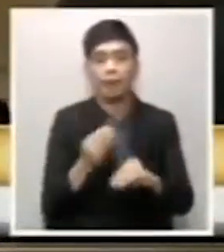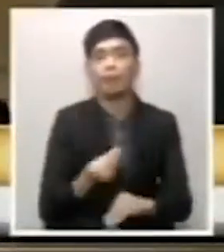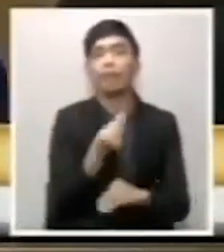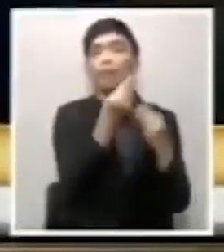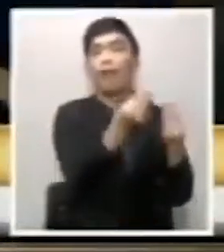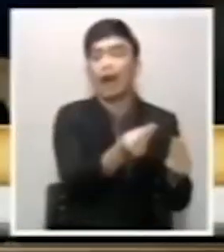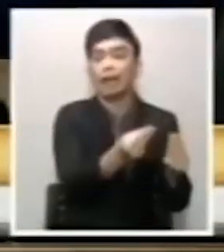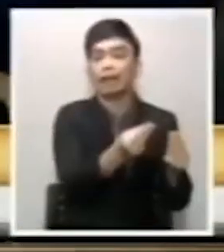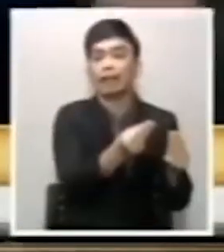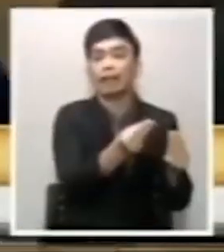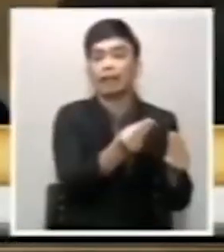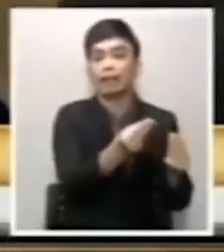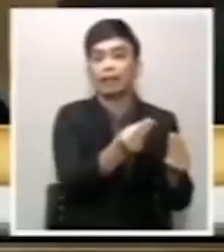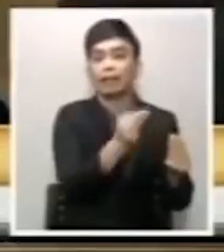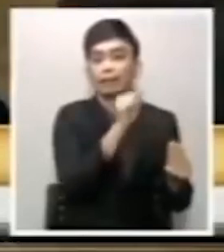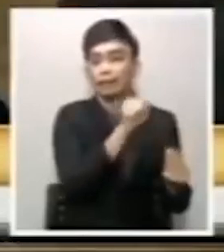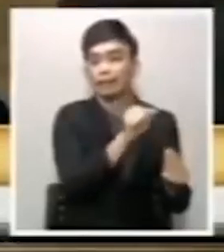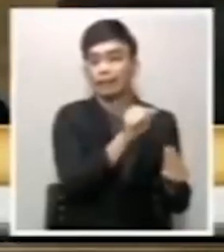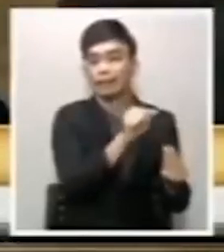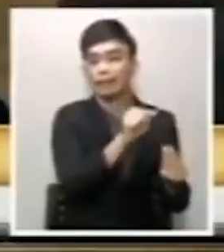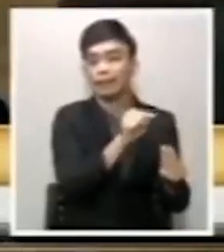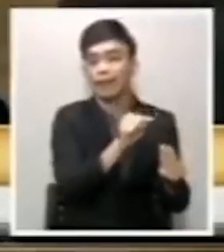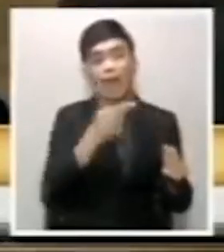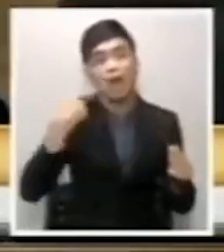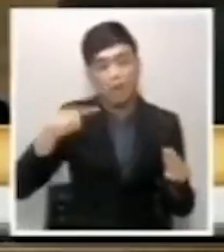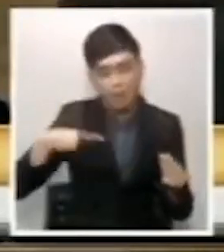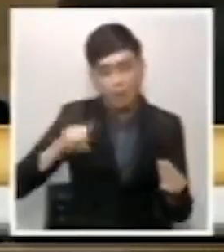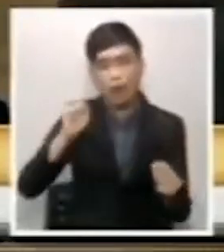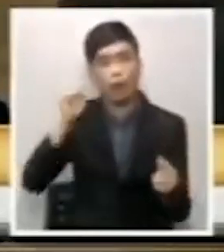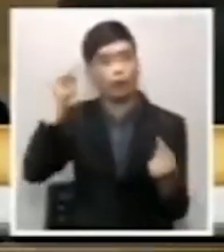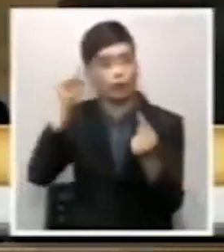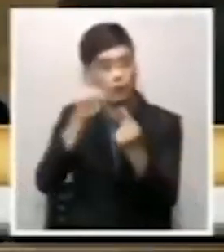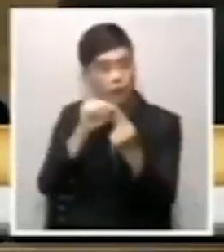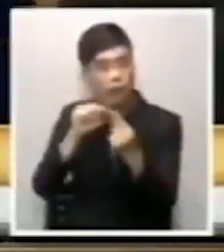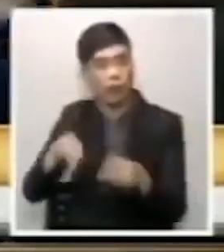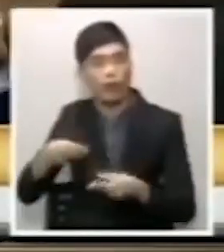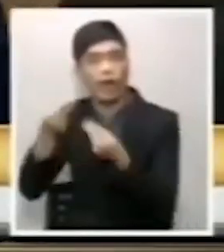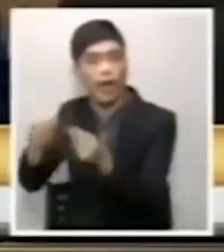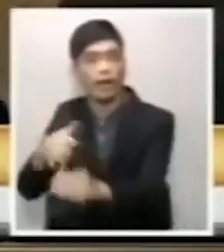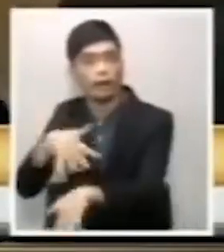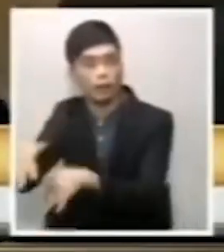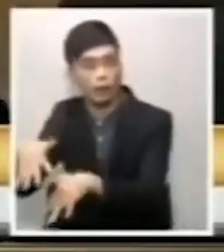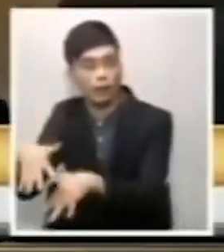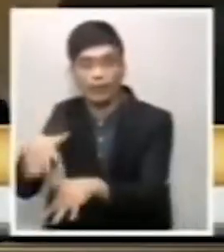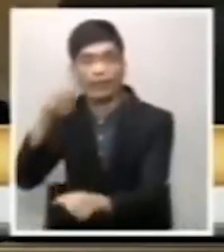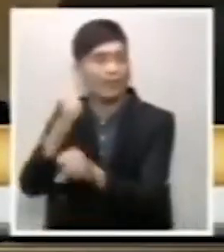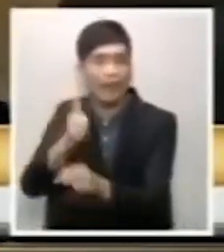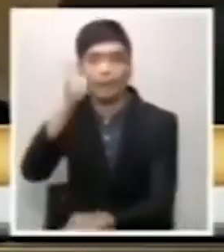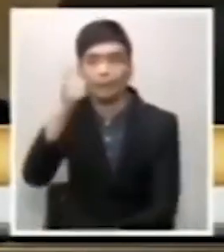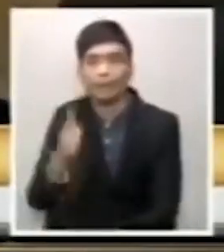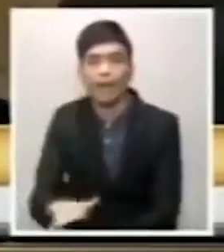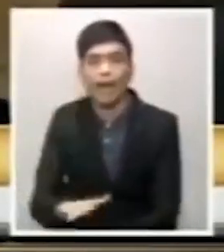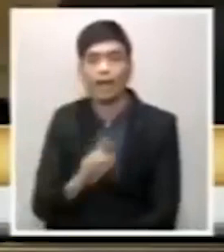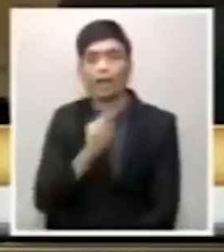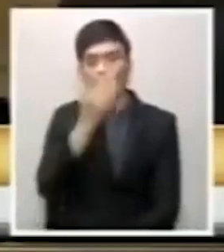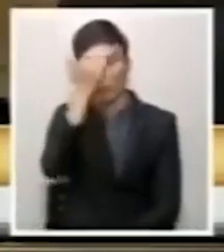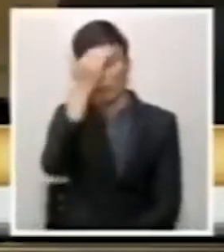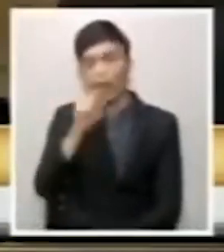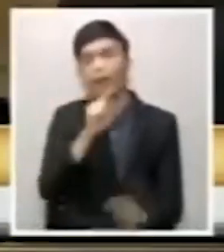ส่งผลให้กิจการผลประโยชน์ที่ควรจะเป็นของประชาชนก็ไม่สามารถทำได้ภายใต้รัฐธรรมนูญ